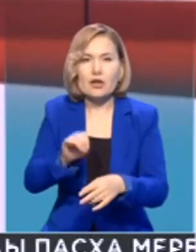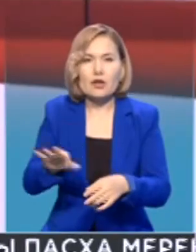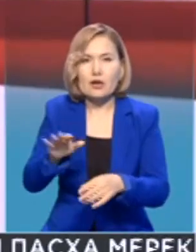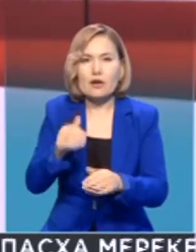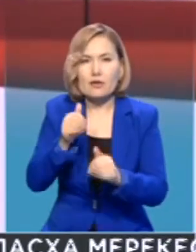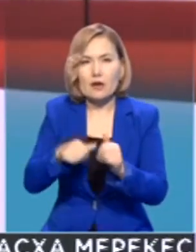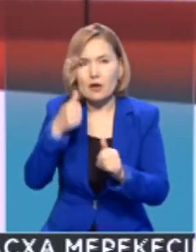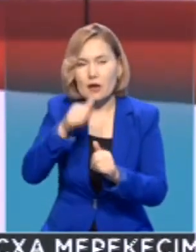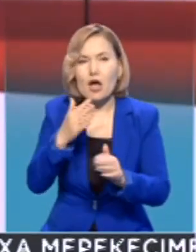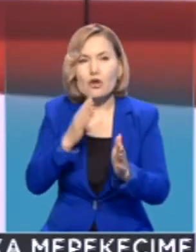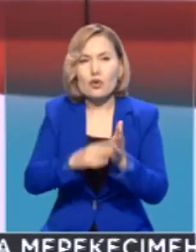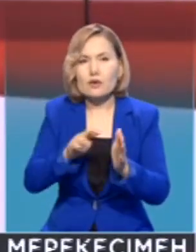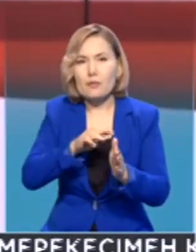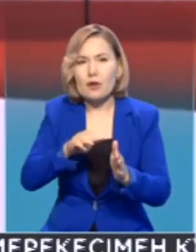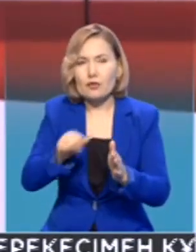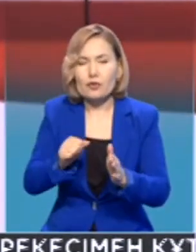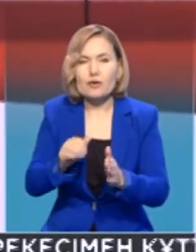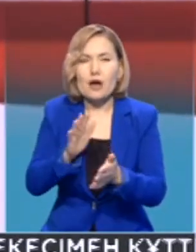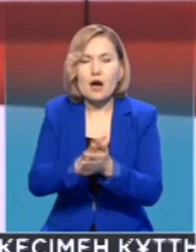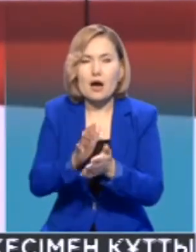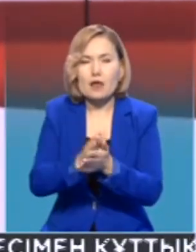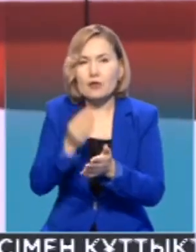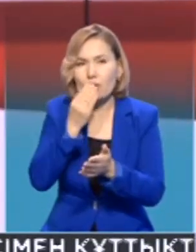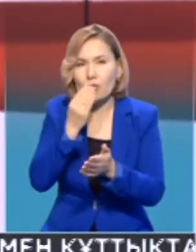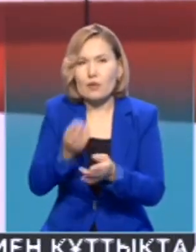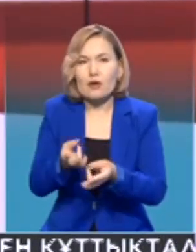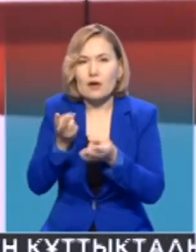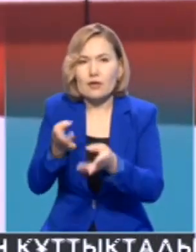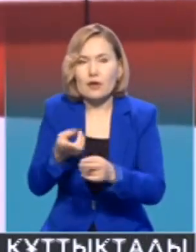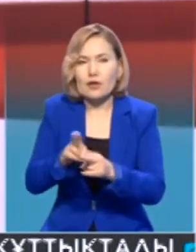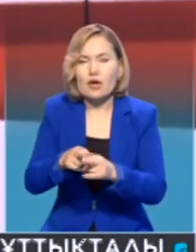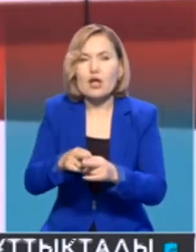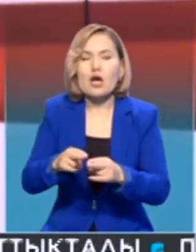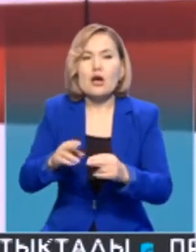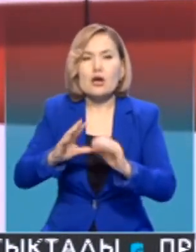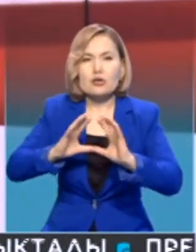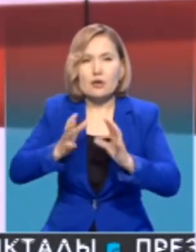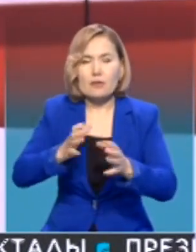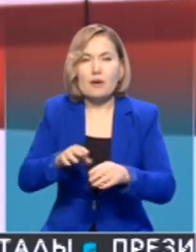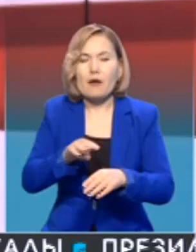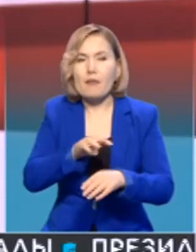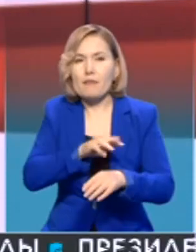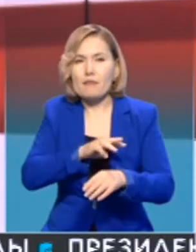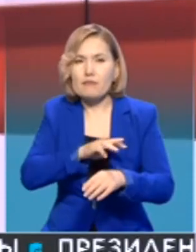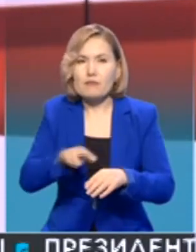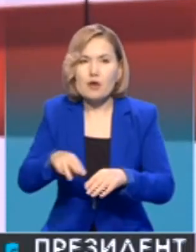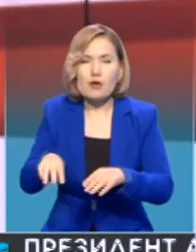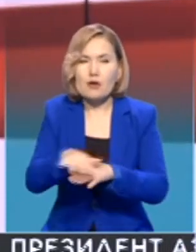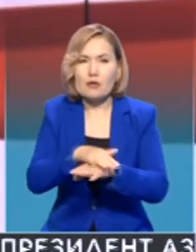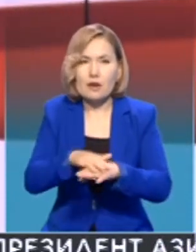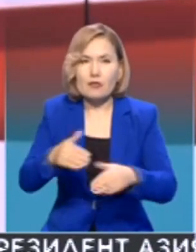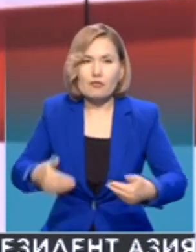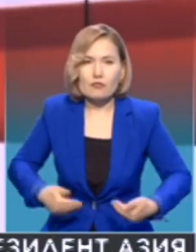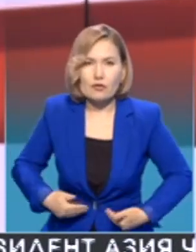миллион тоннадай азық-түлік қоқысқа тасталады. Ал жер бетінде миллиондаған адам аштықтың зардабын тартып